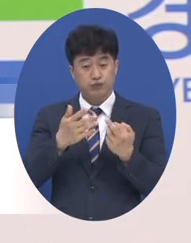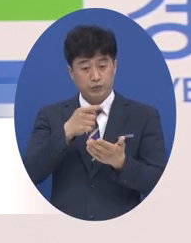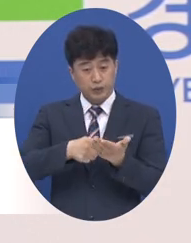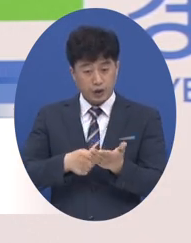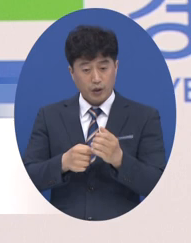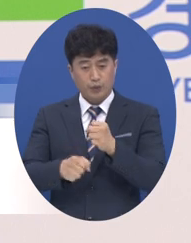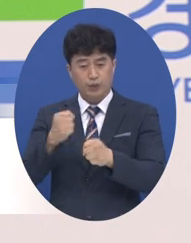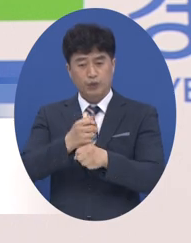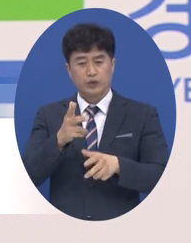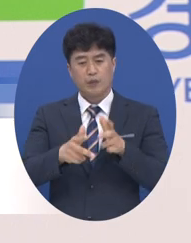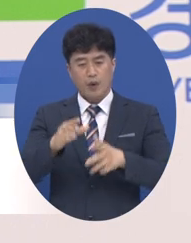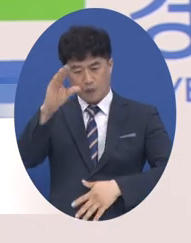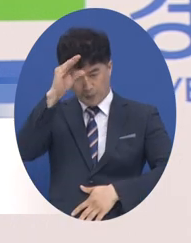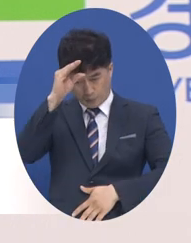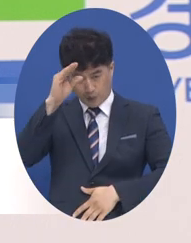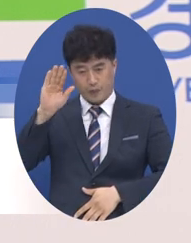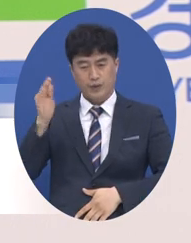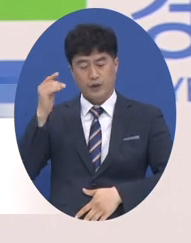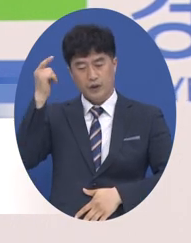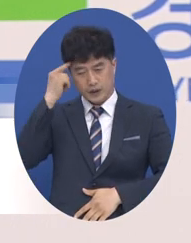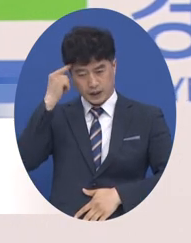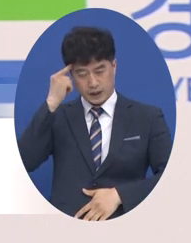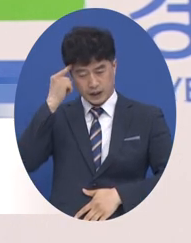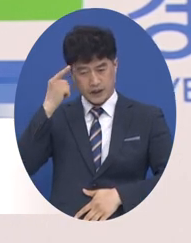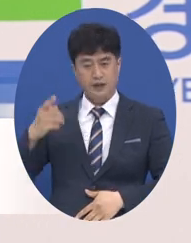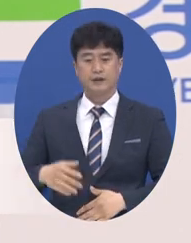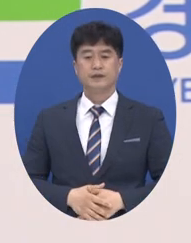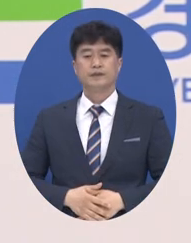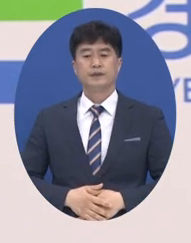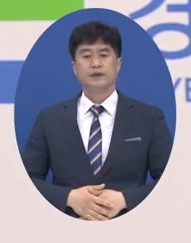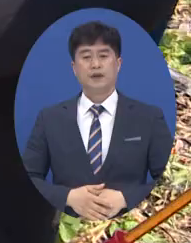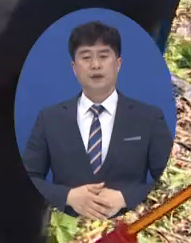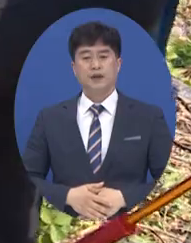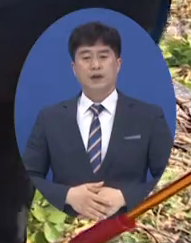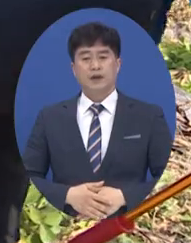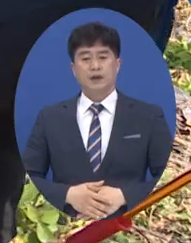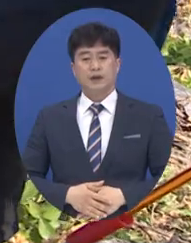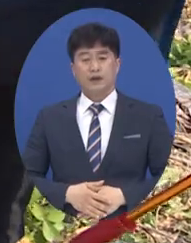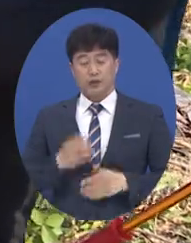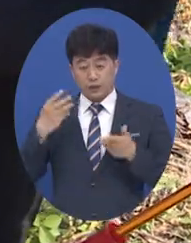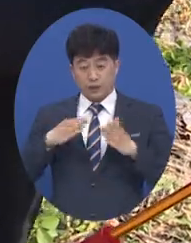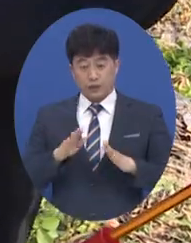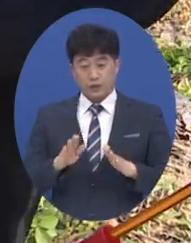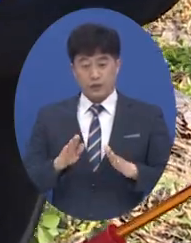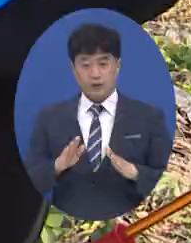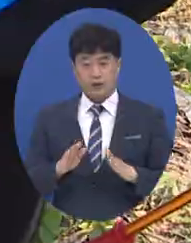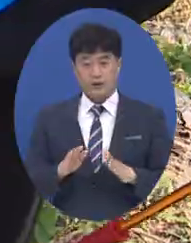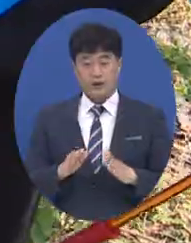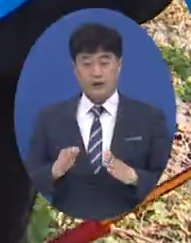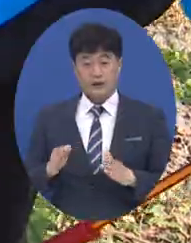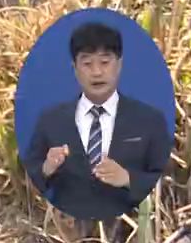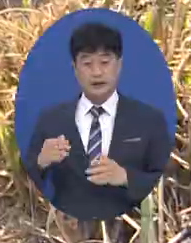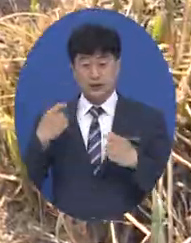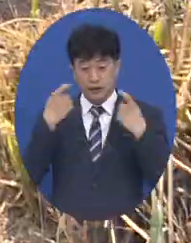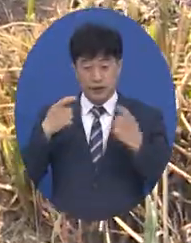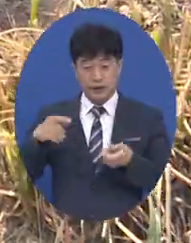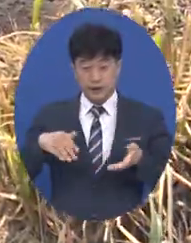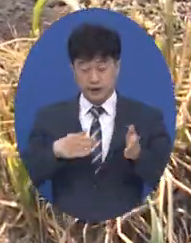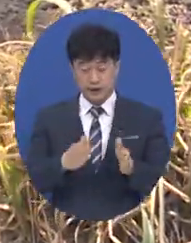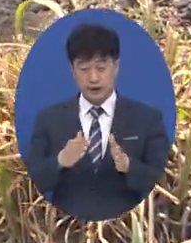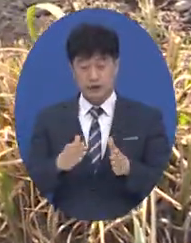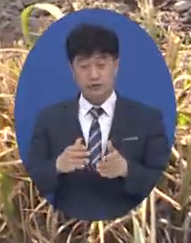4대 그 모범 사례가 될 것으로 생각하고 있습니다 경기도는 산책로와 정자 등 주민